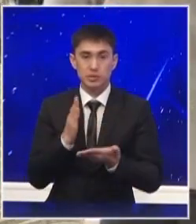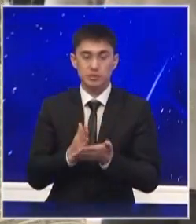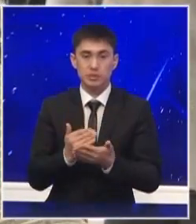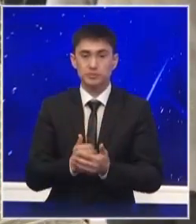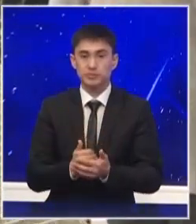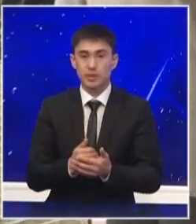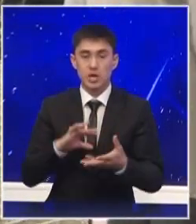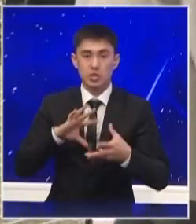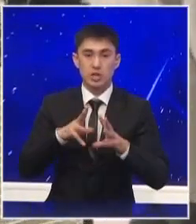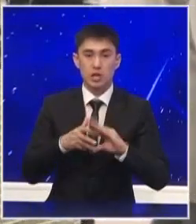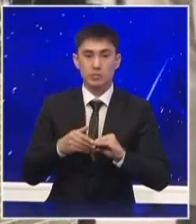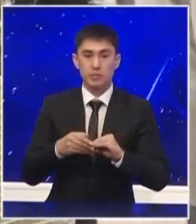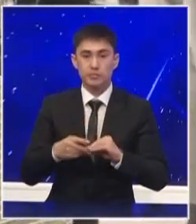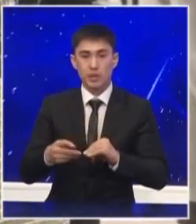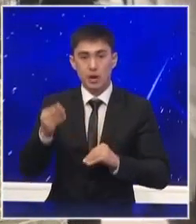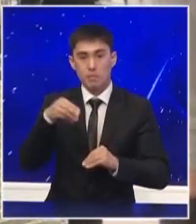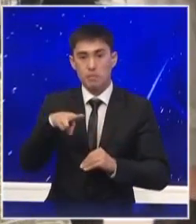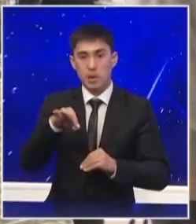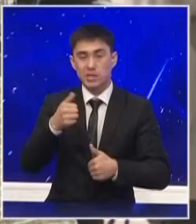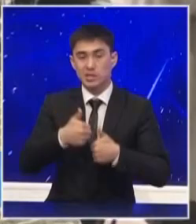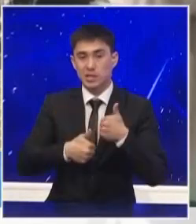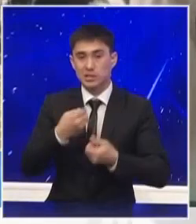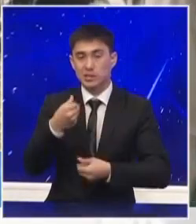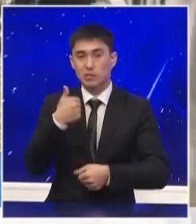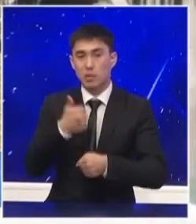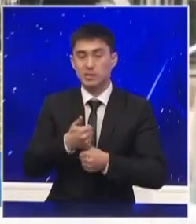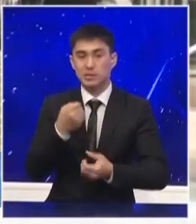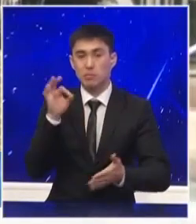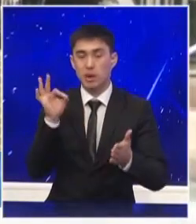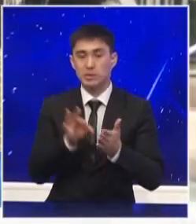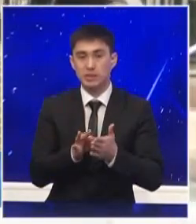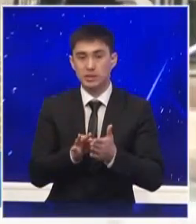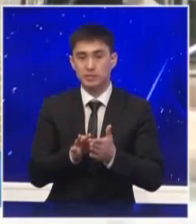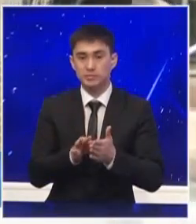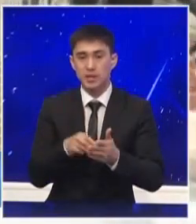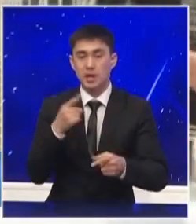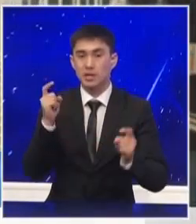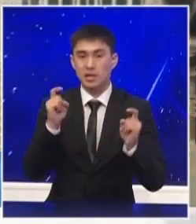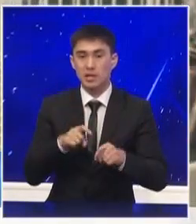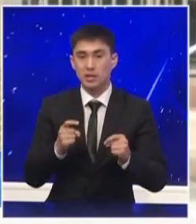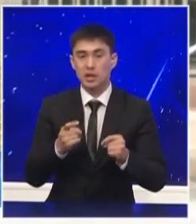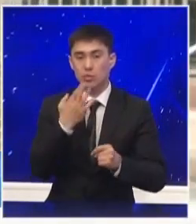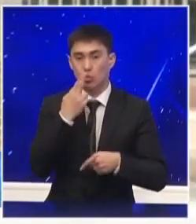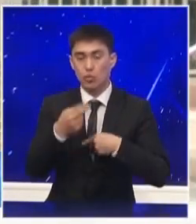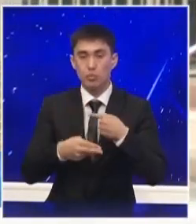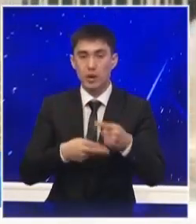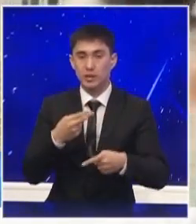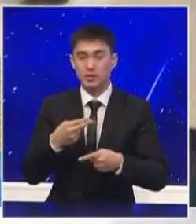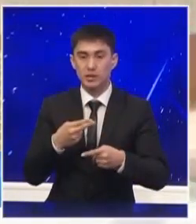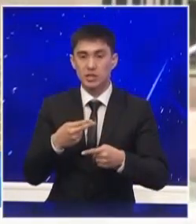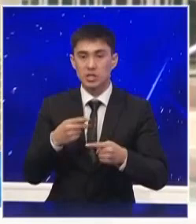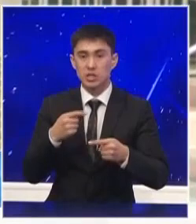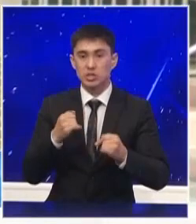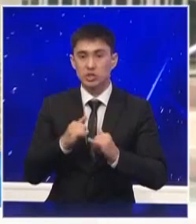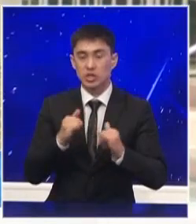Жалпы бұл жерде пікірсайыстың ең басты мақсаты келе жатқан ұрпақты жан